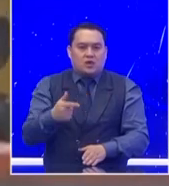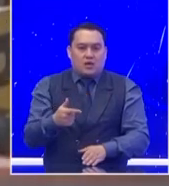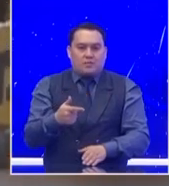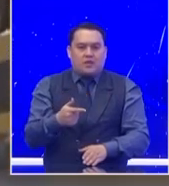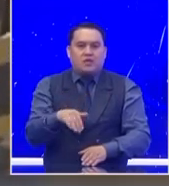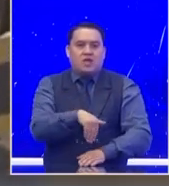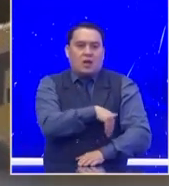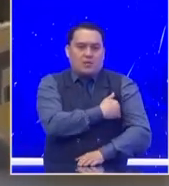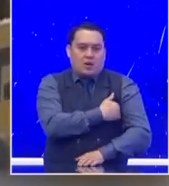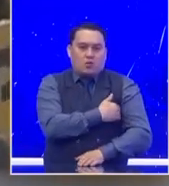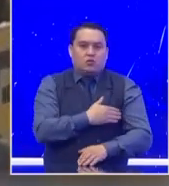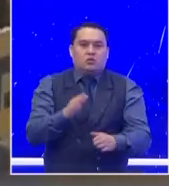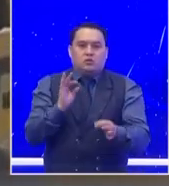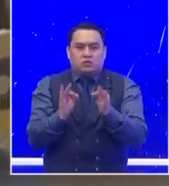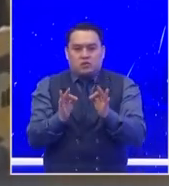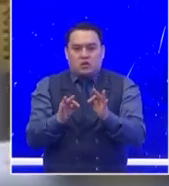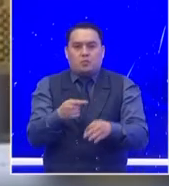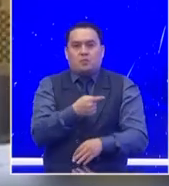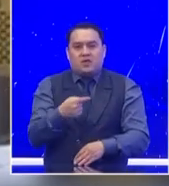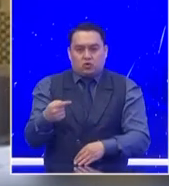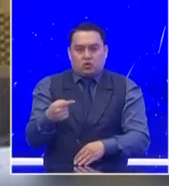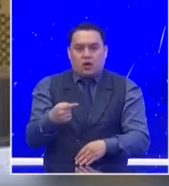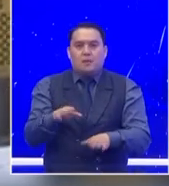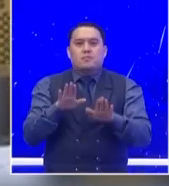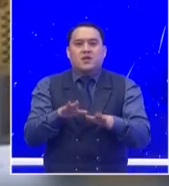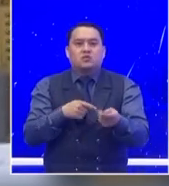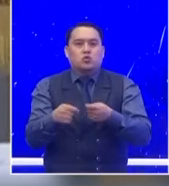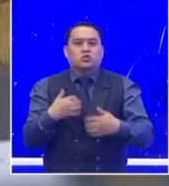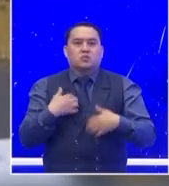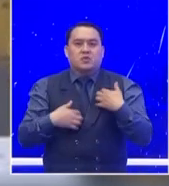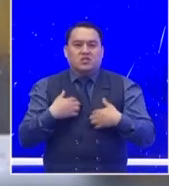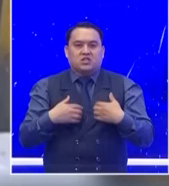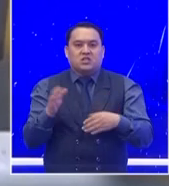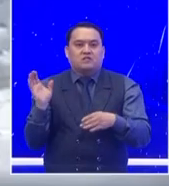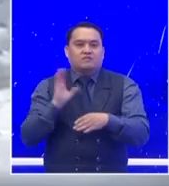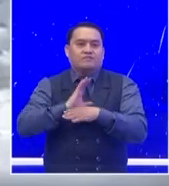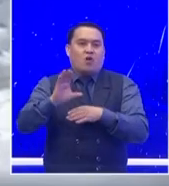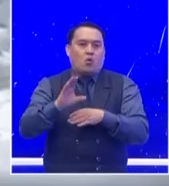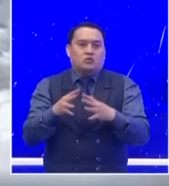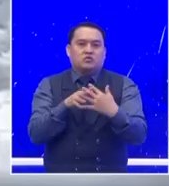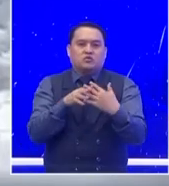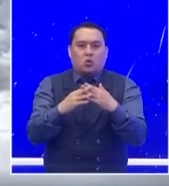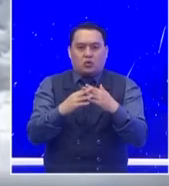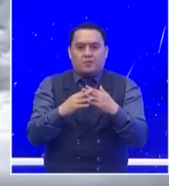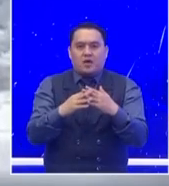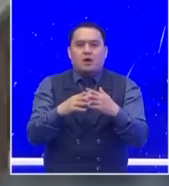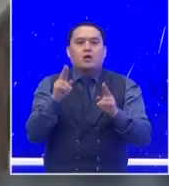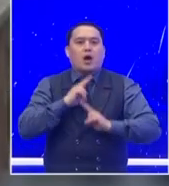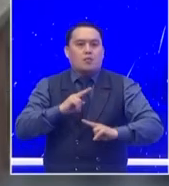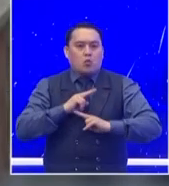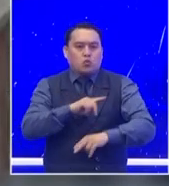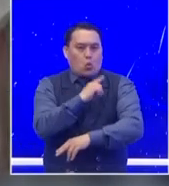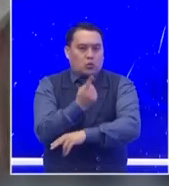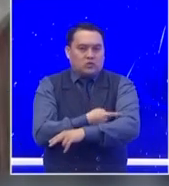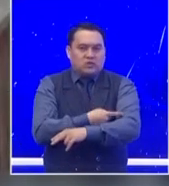Пока температура воздуха держится на отметке минус. Местные власти спешат вывезти снег за пределы населенных пунктов. Работы ведутся в